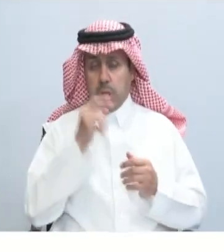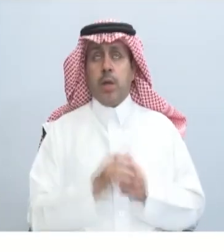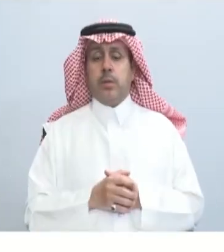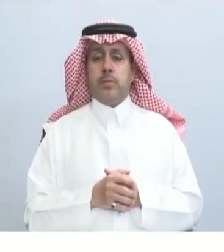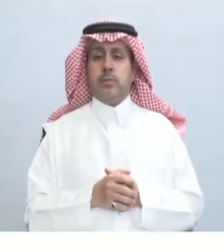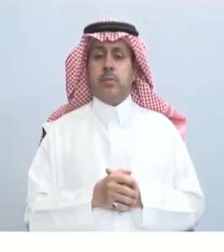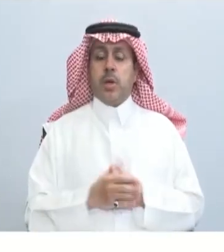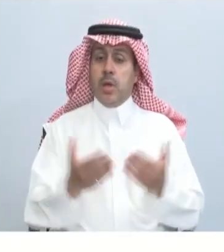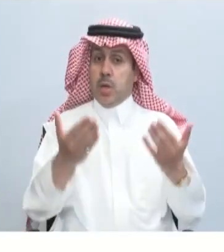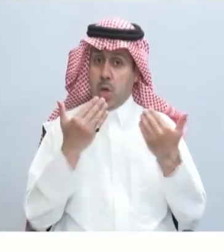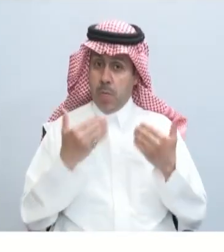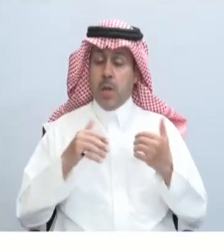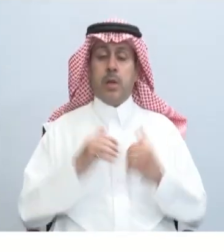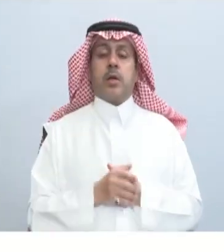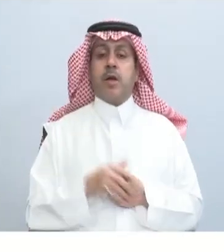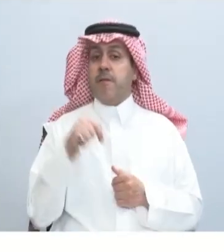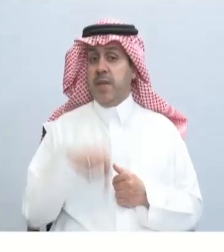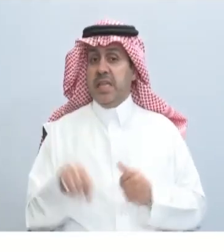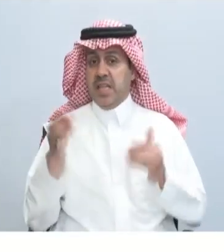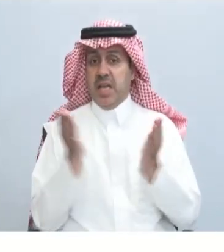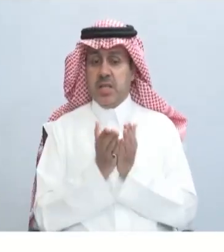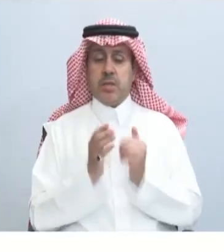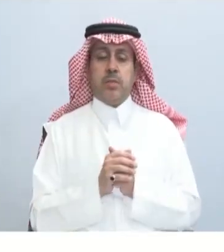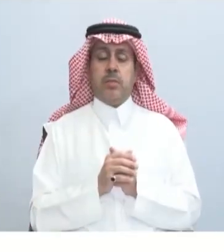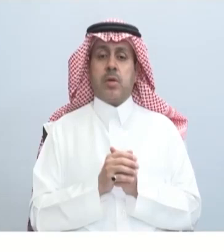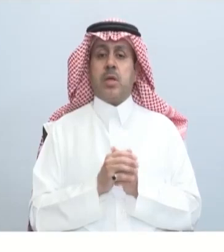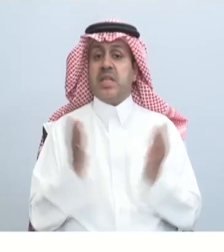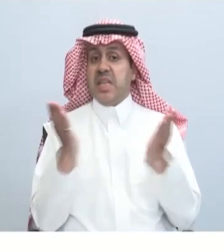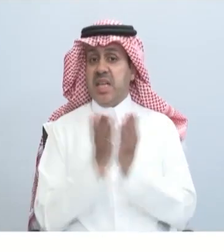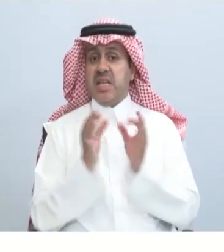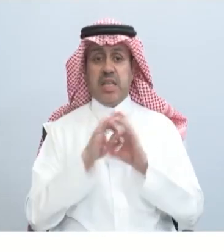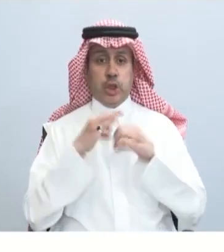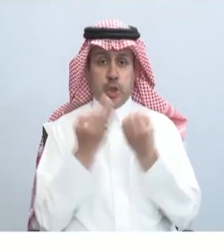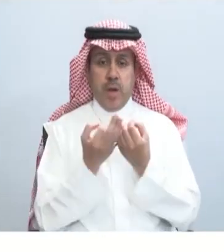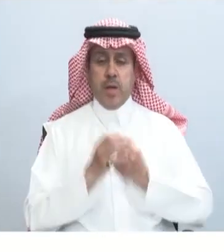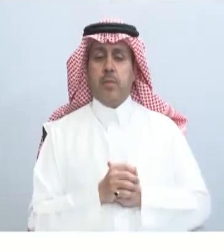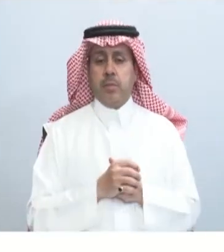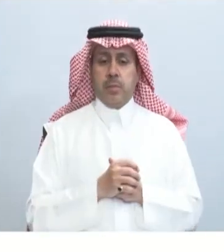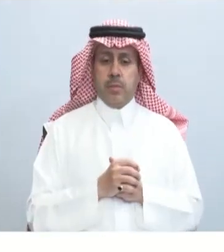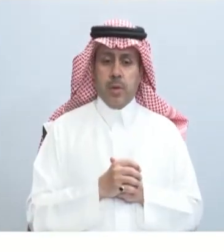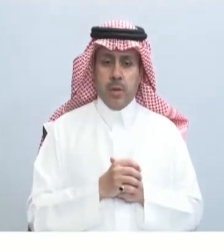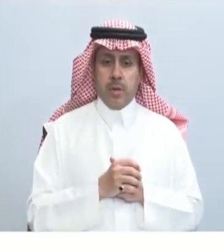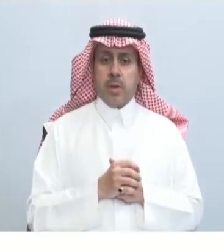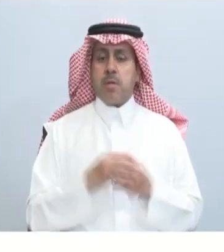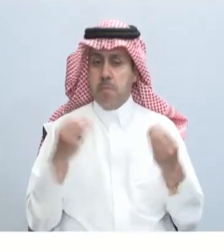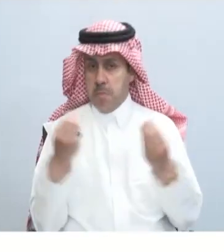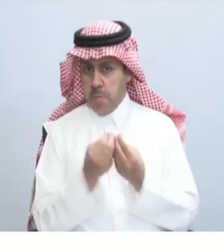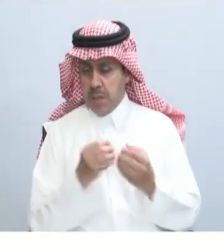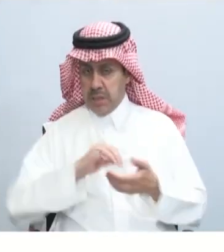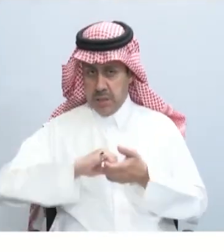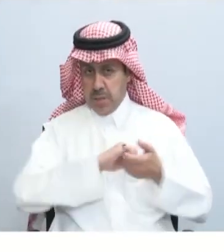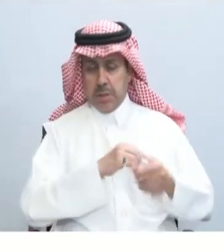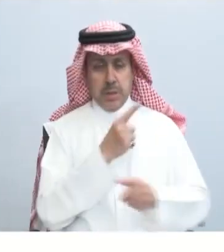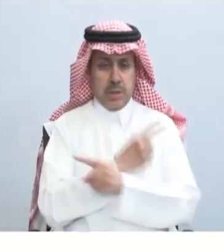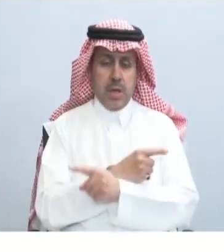بخير حياكم الله من جديد في درس من دروس مقرر الدراسات الاجتماعيه برفقه زميلنا الاستاذ عادل